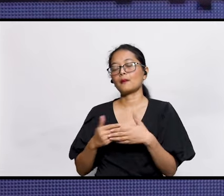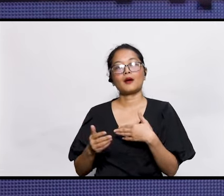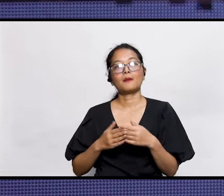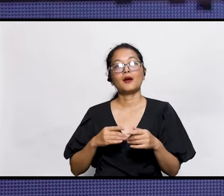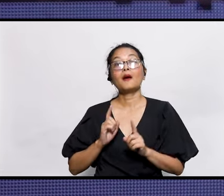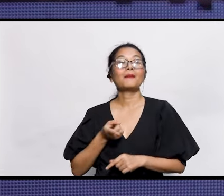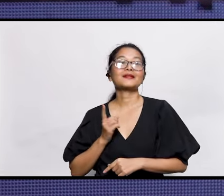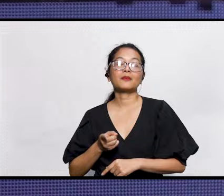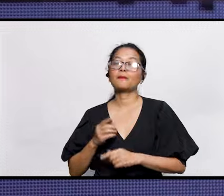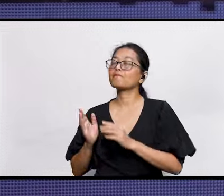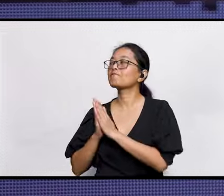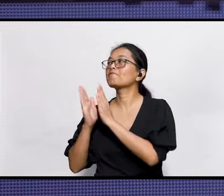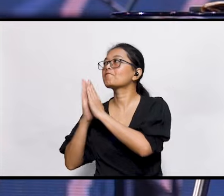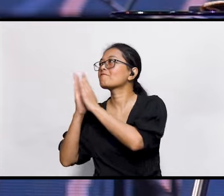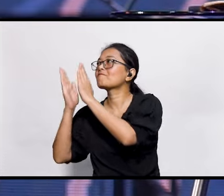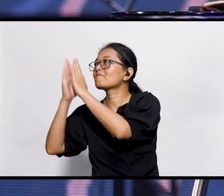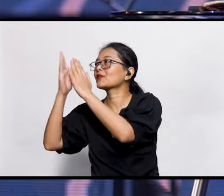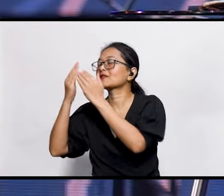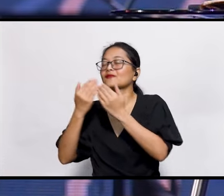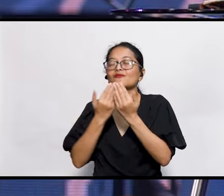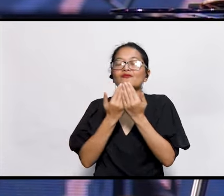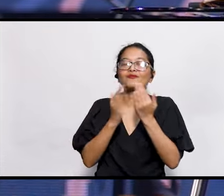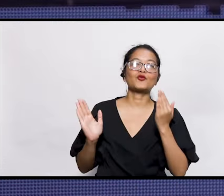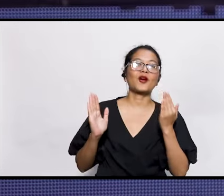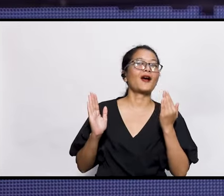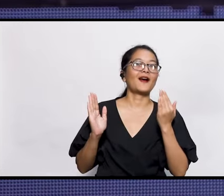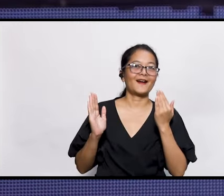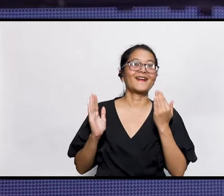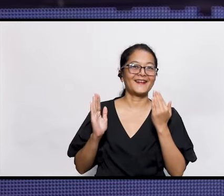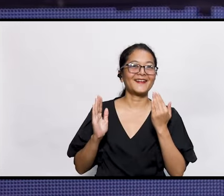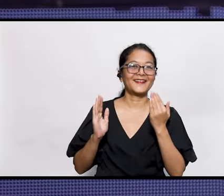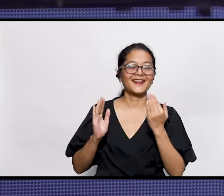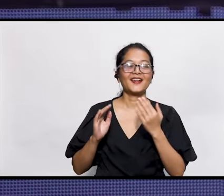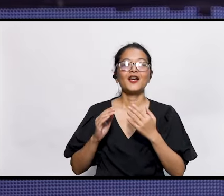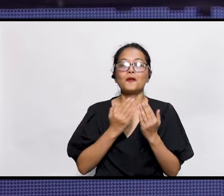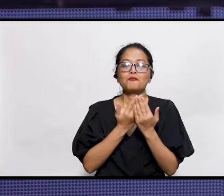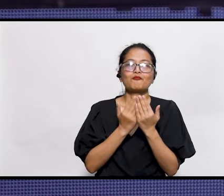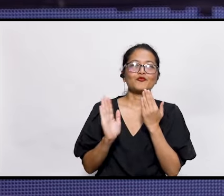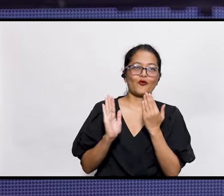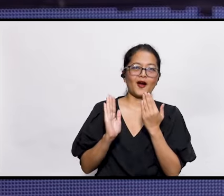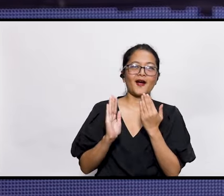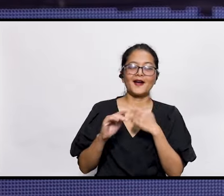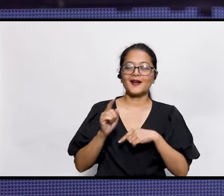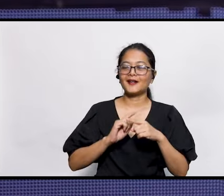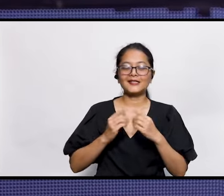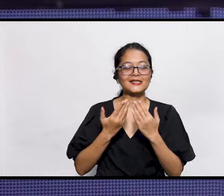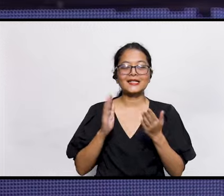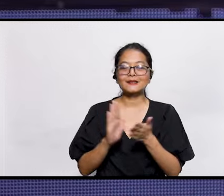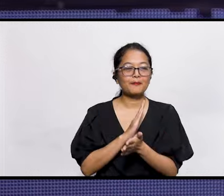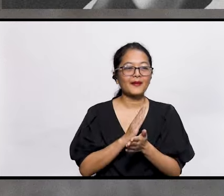Open the membuka realem yang sangat berbeda di dalam kehidupan